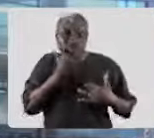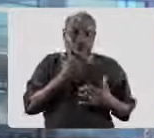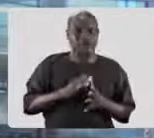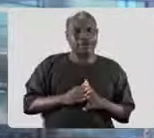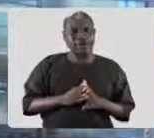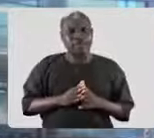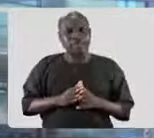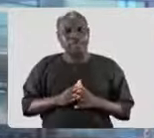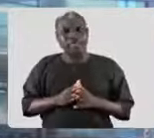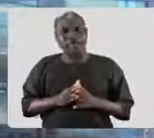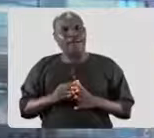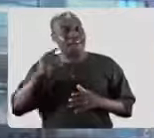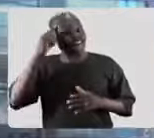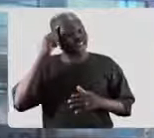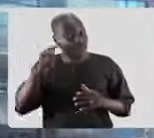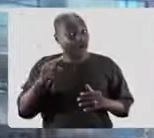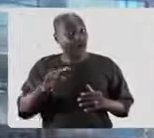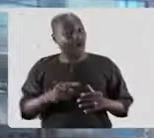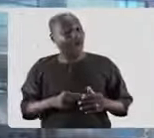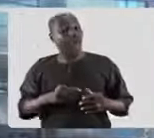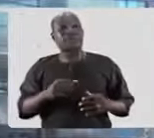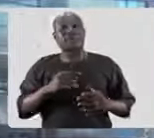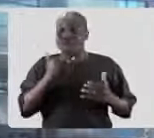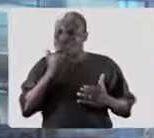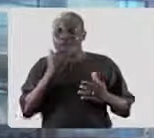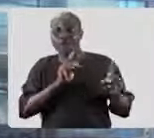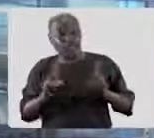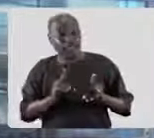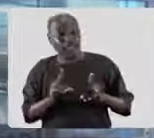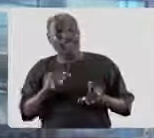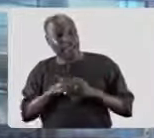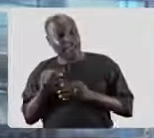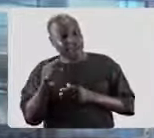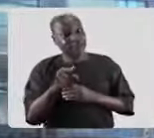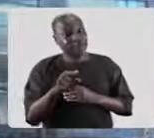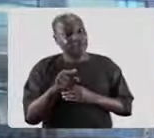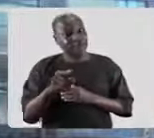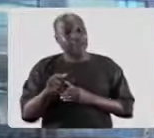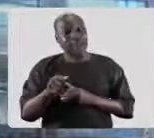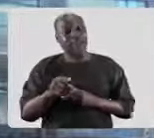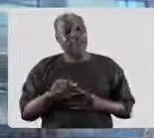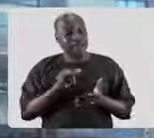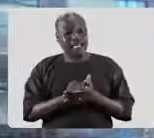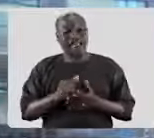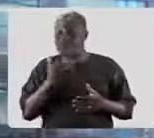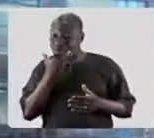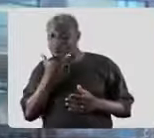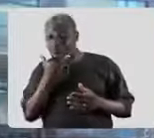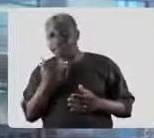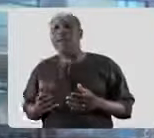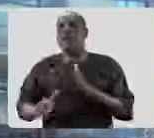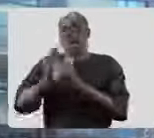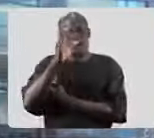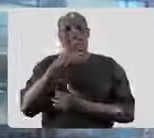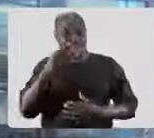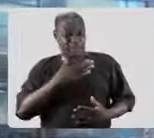Na awureto vengeance no no obi aye obibi na wo ye ne bi atie ka no ena sante fo fre no awreto onyankopon